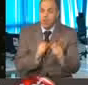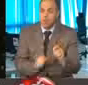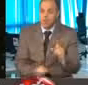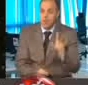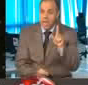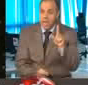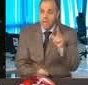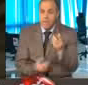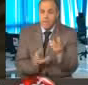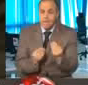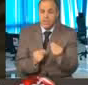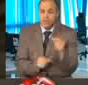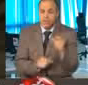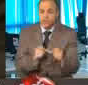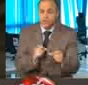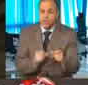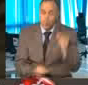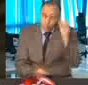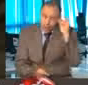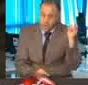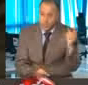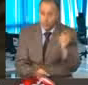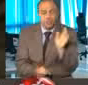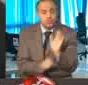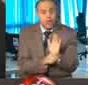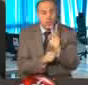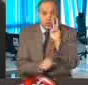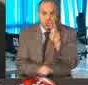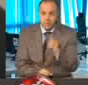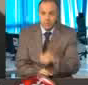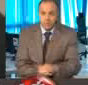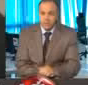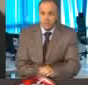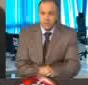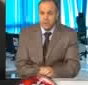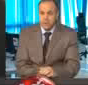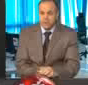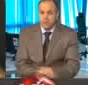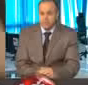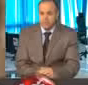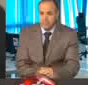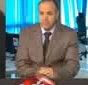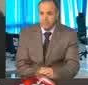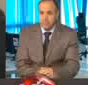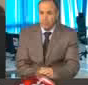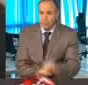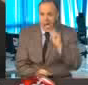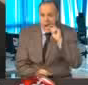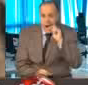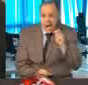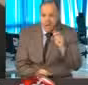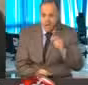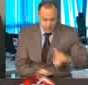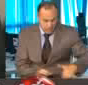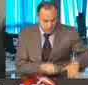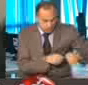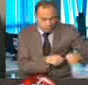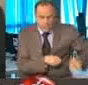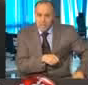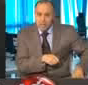على الكثير من التونسيين الذين شاهدوها. قلع في الظفر بالكليات، قلع لوزارته، كسر له رجله